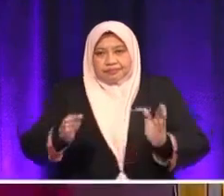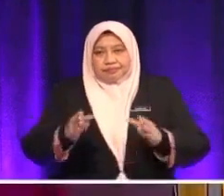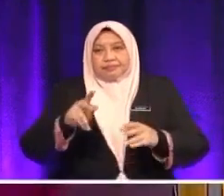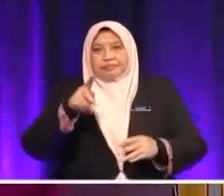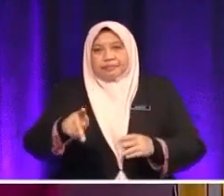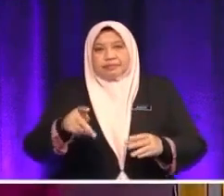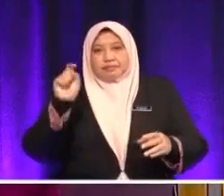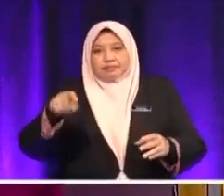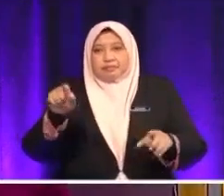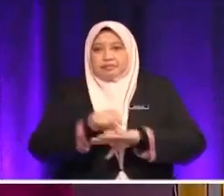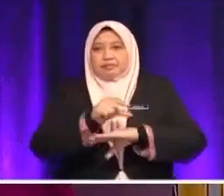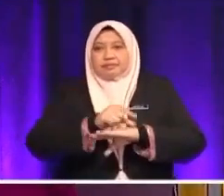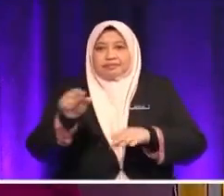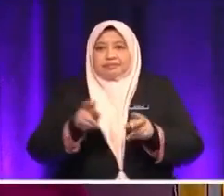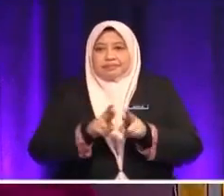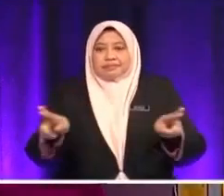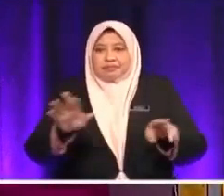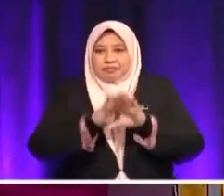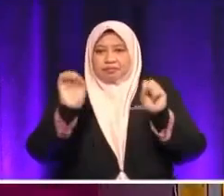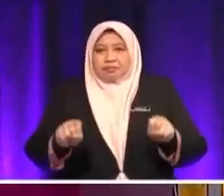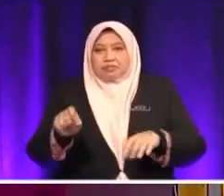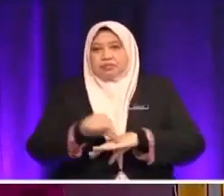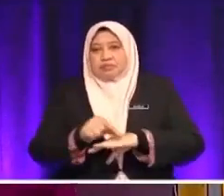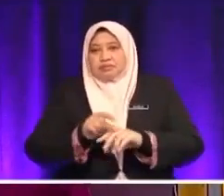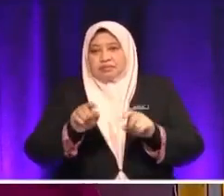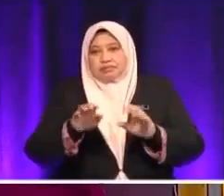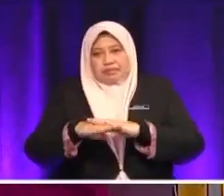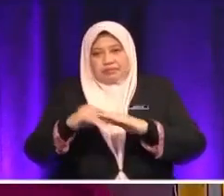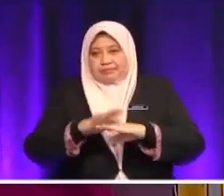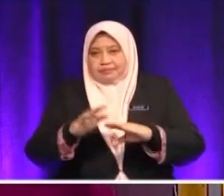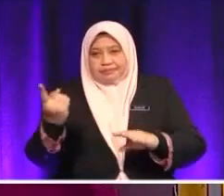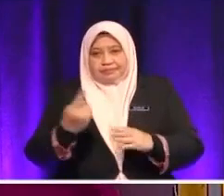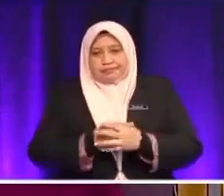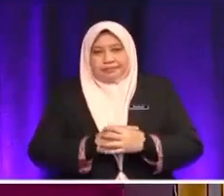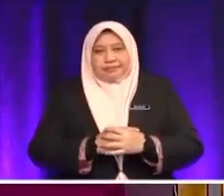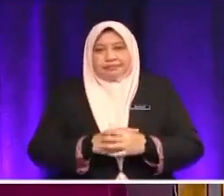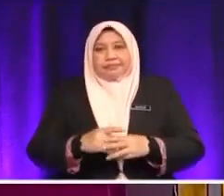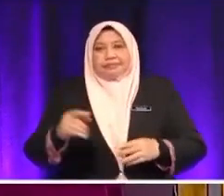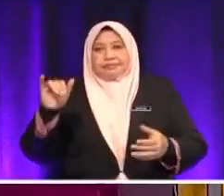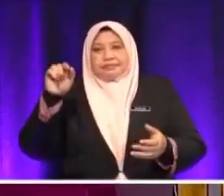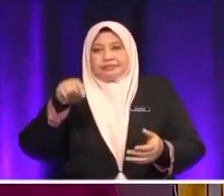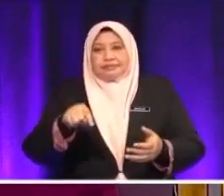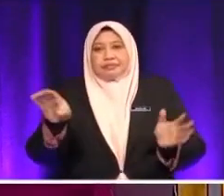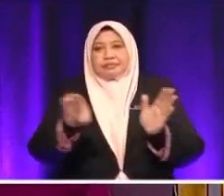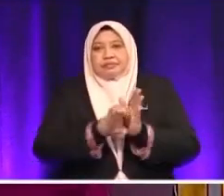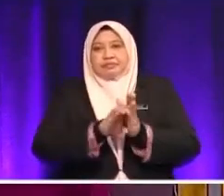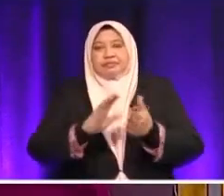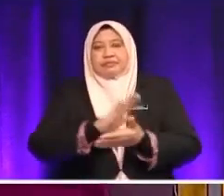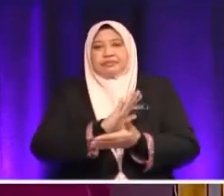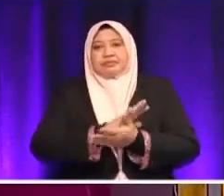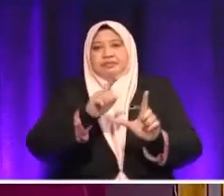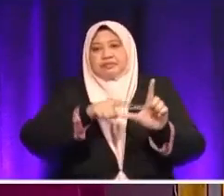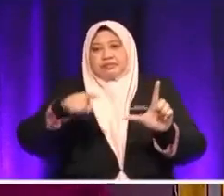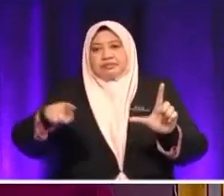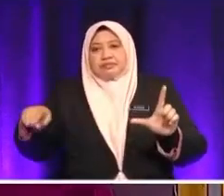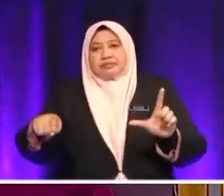pembaris tak boleh menggunakan tangan Oke kita tengok ini contoh kertas gerak yang diberi silase pada hari